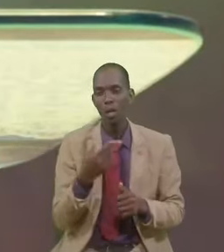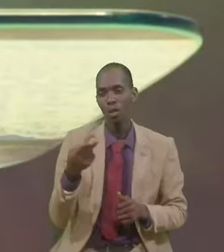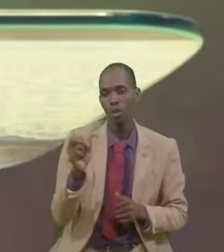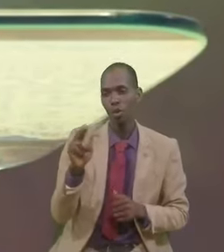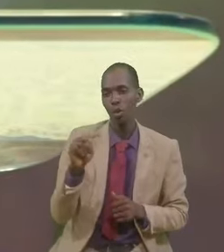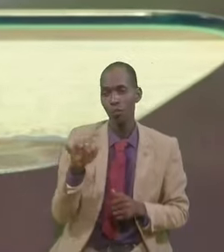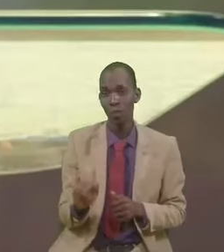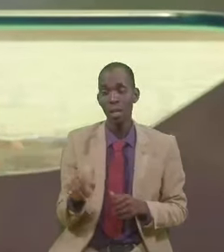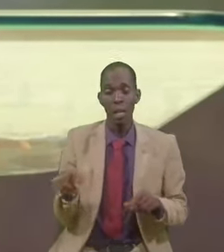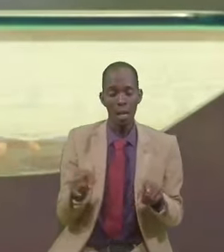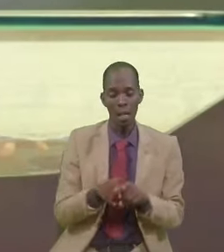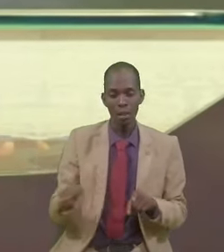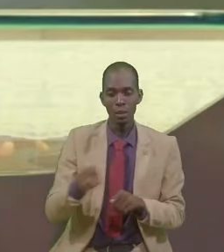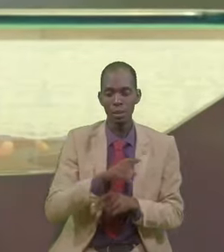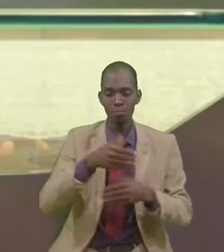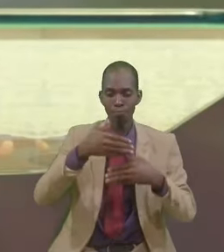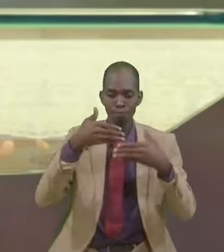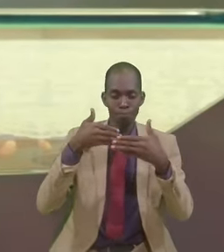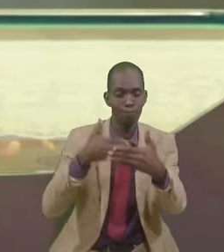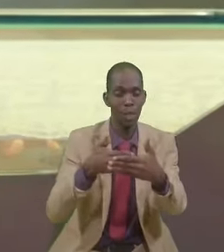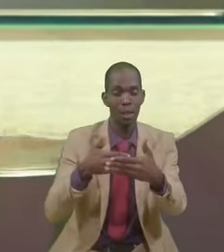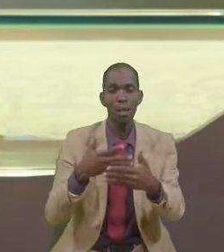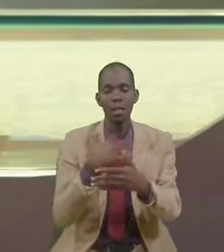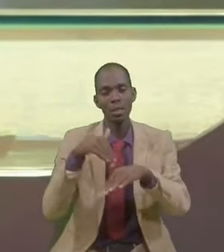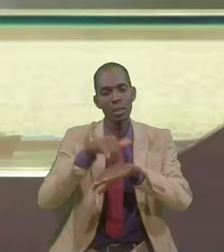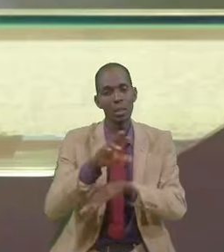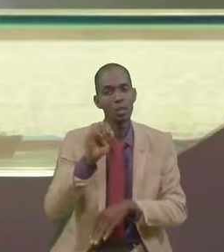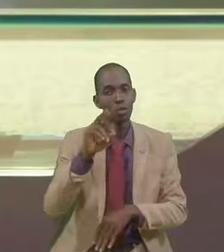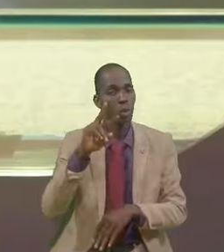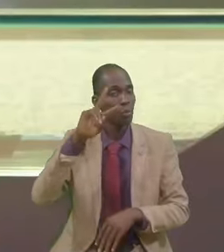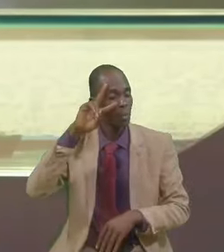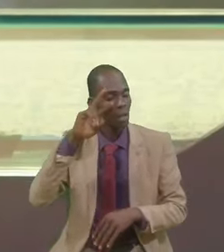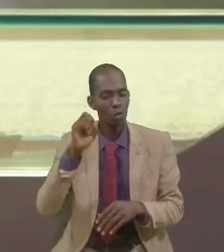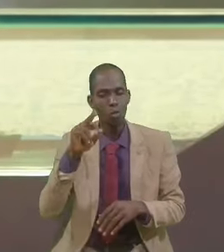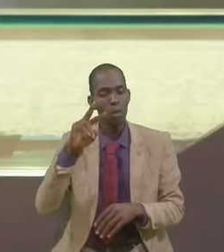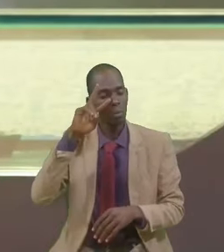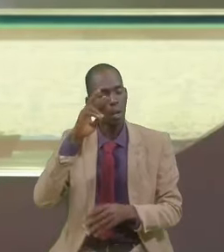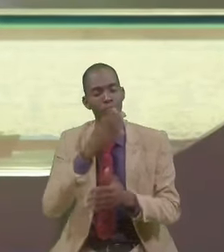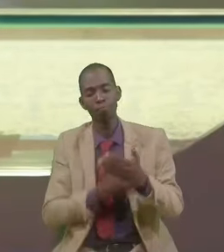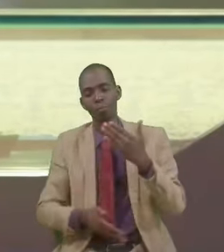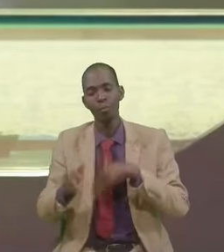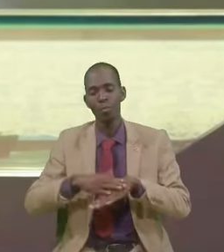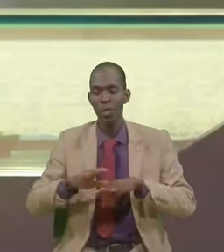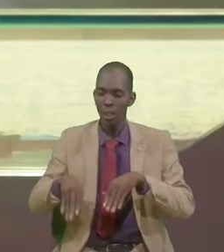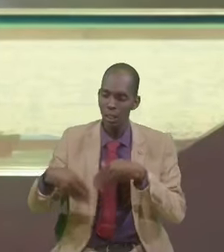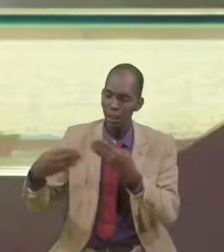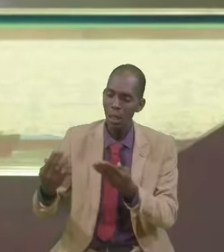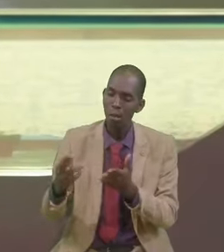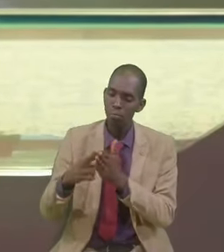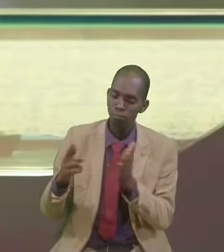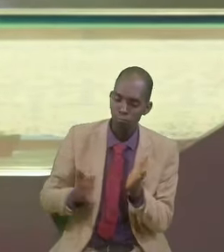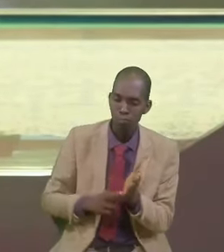aux frontières, ils ont envoyé des espions. Et ces espions sont revenus. Et ils ont donné un rapport.